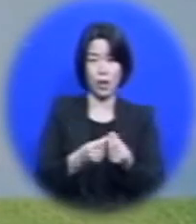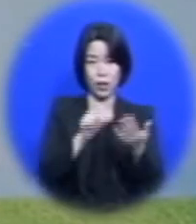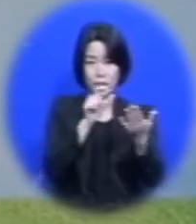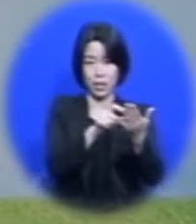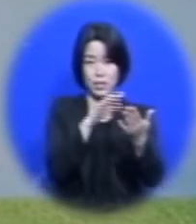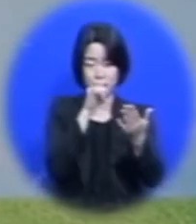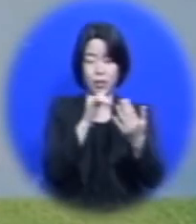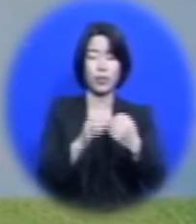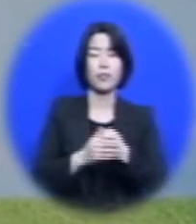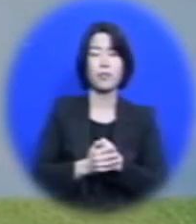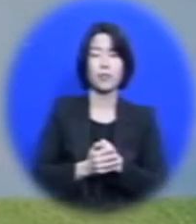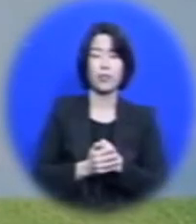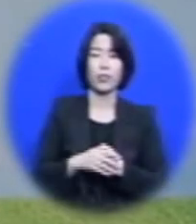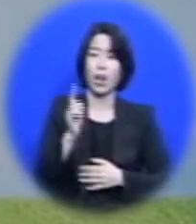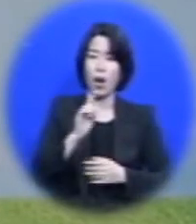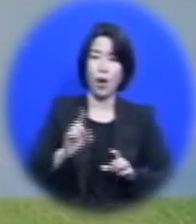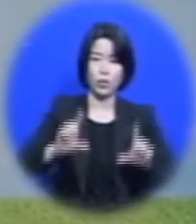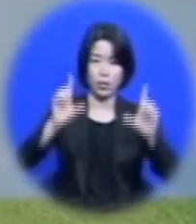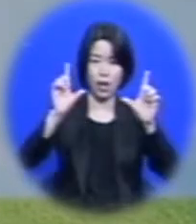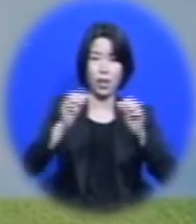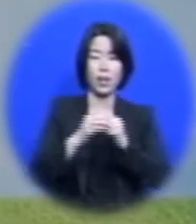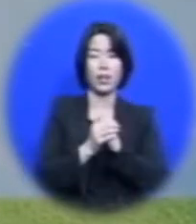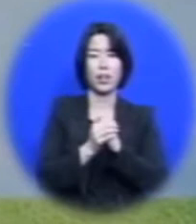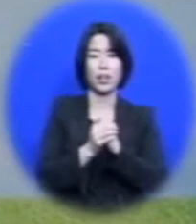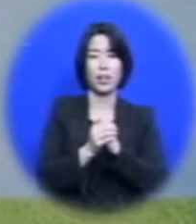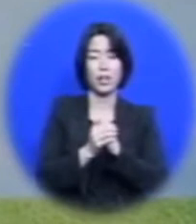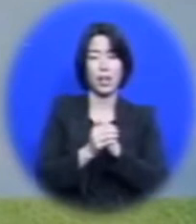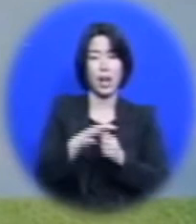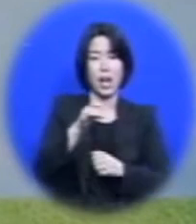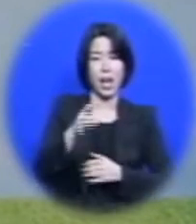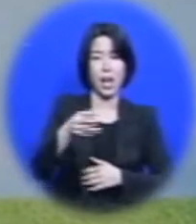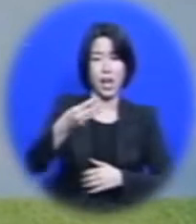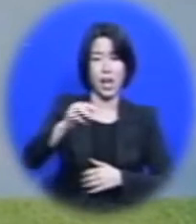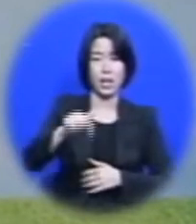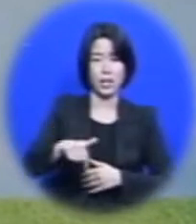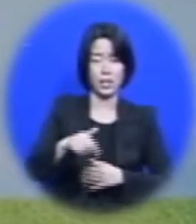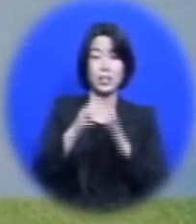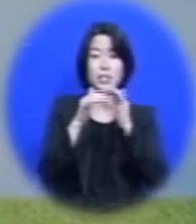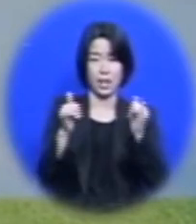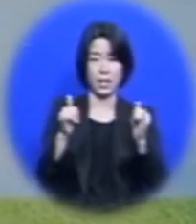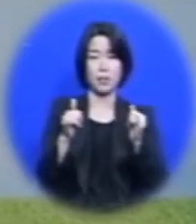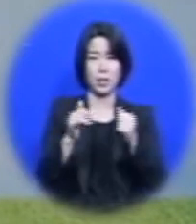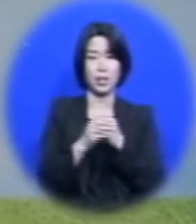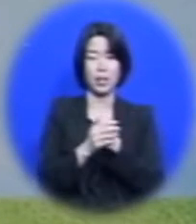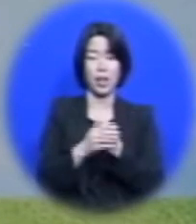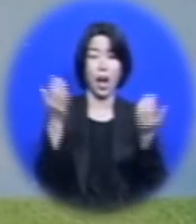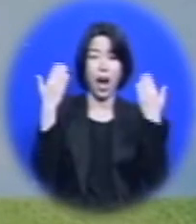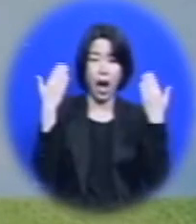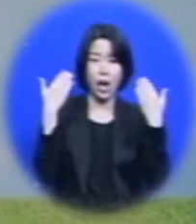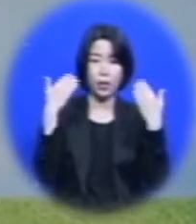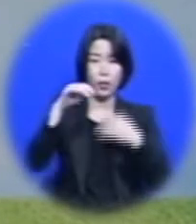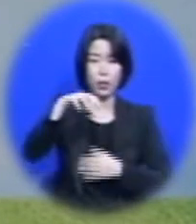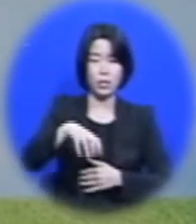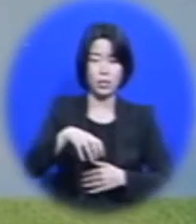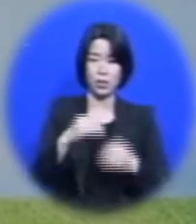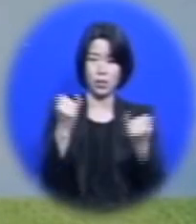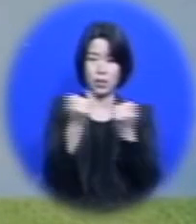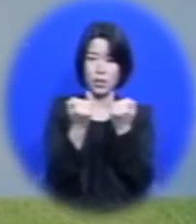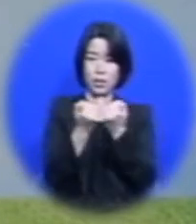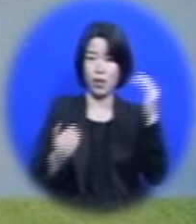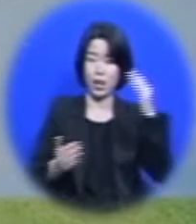나옵니다. 어느 해 이 에릭이라고 하는 사람이 학교에서